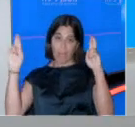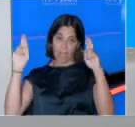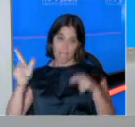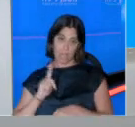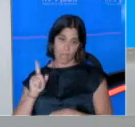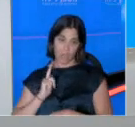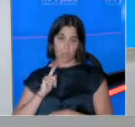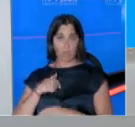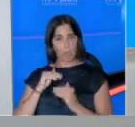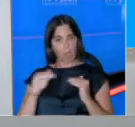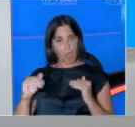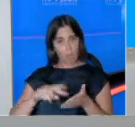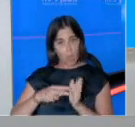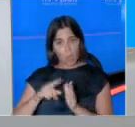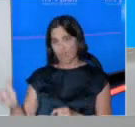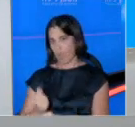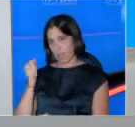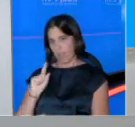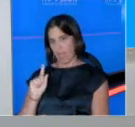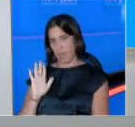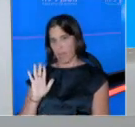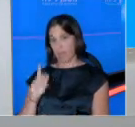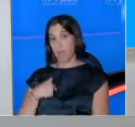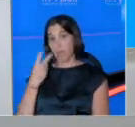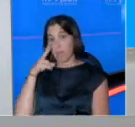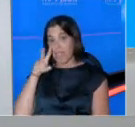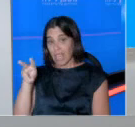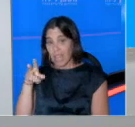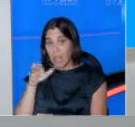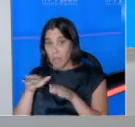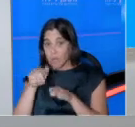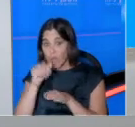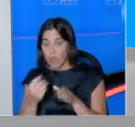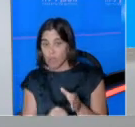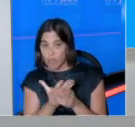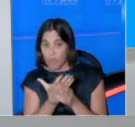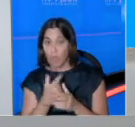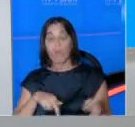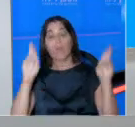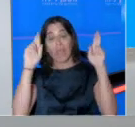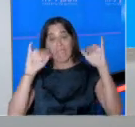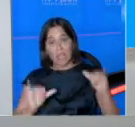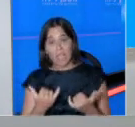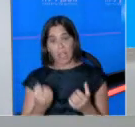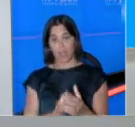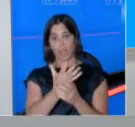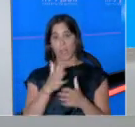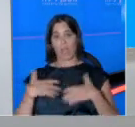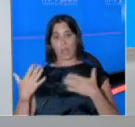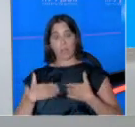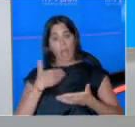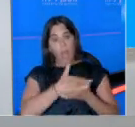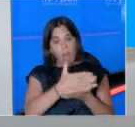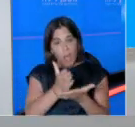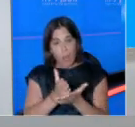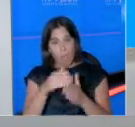האישית וגם ברמה הפוליטית שהוא לא יצליח. אם אני מסתכלת על הממשלה הזאת שהולכת לקום, ואני מאוד מקווה שהיא תקום, ואני מאוד שמחה גם מחלוקת